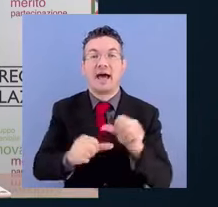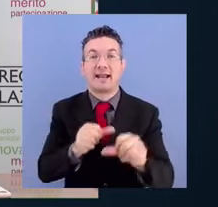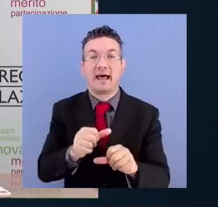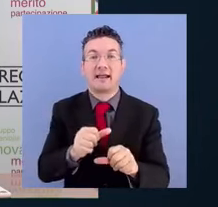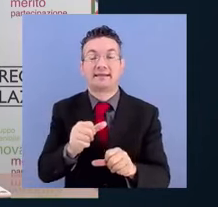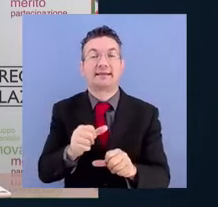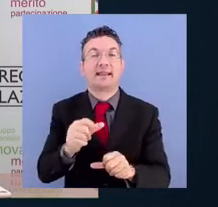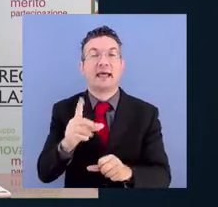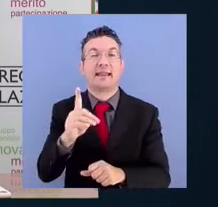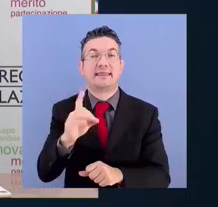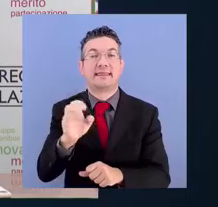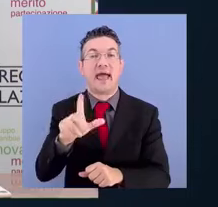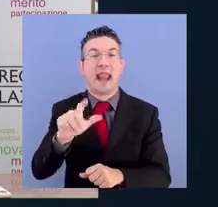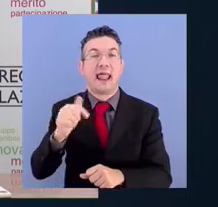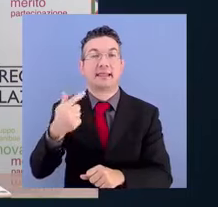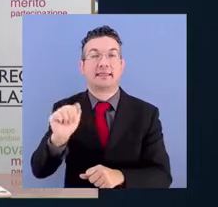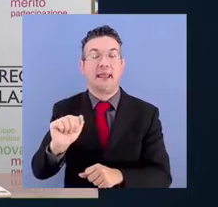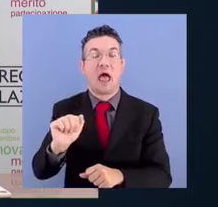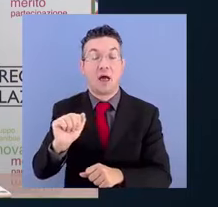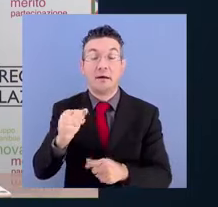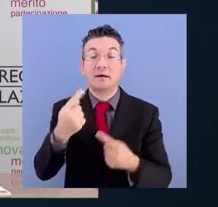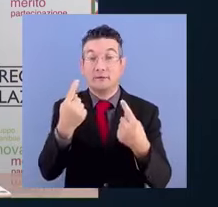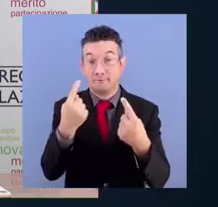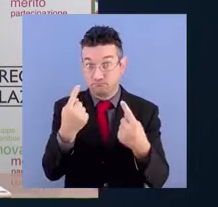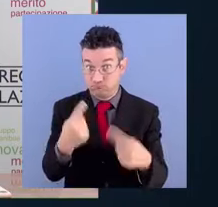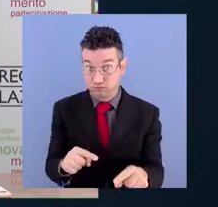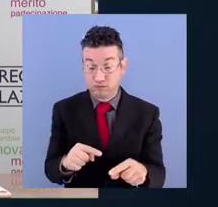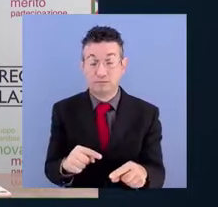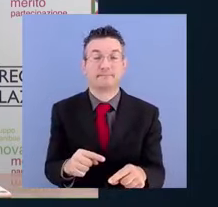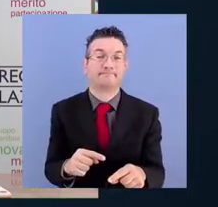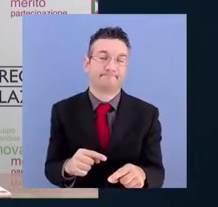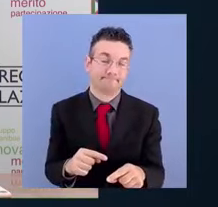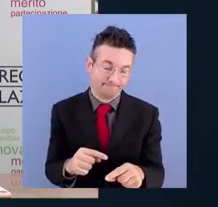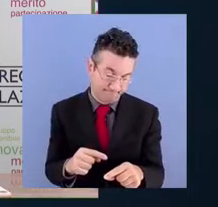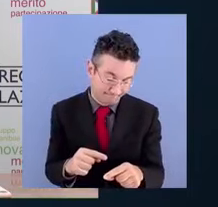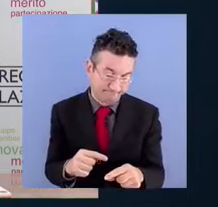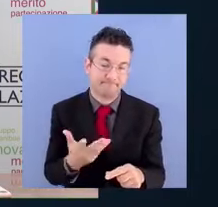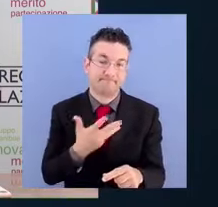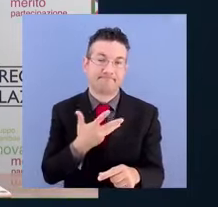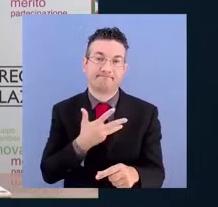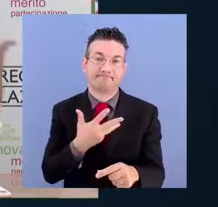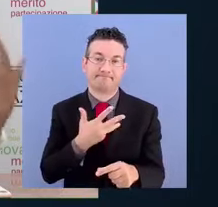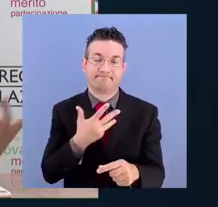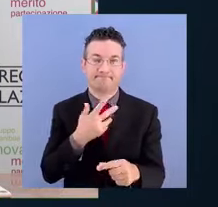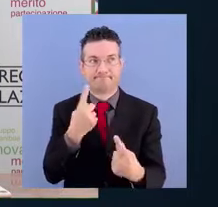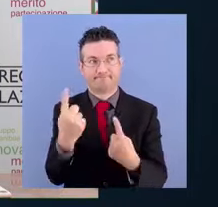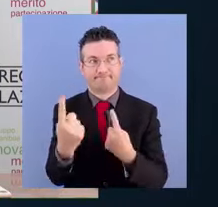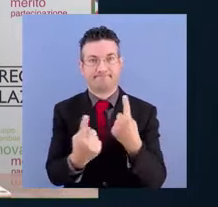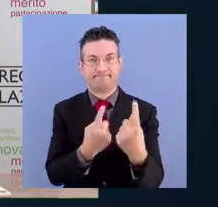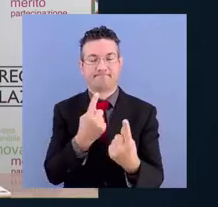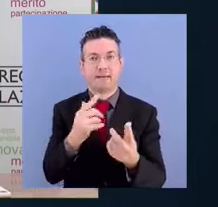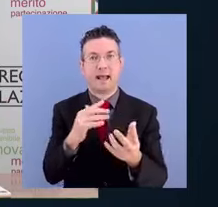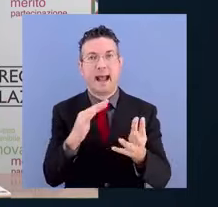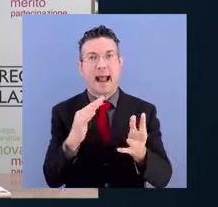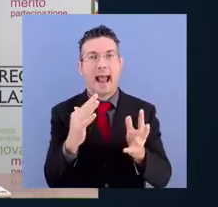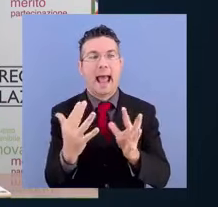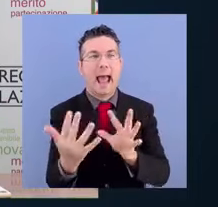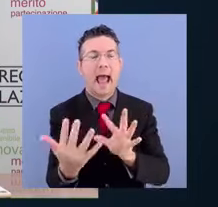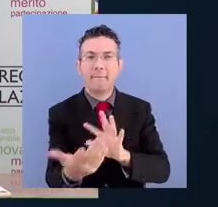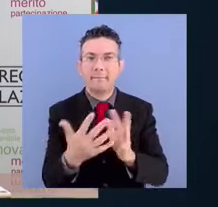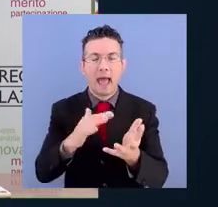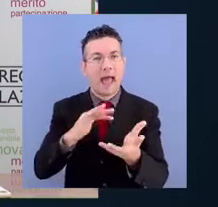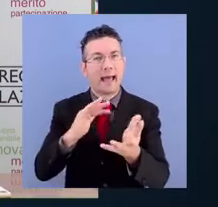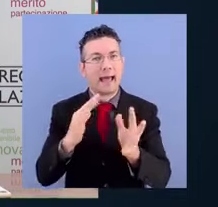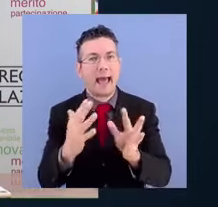da come dire anche risposta a questo mutato scenario che muta al mutare delle condizioni ovviamente